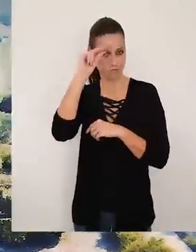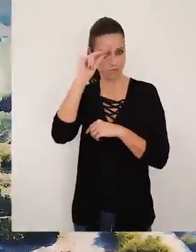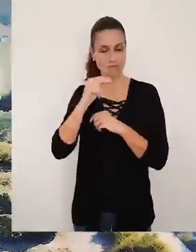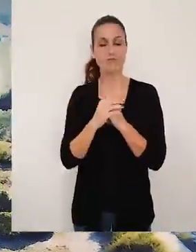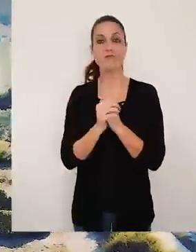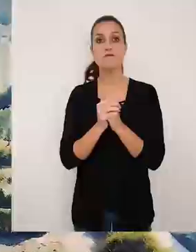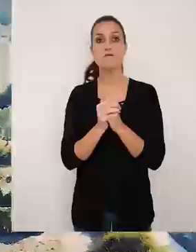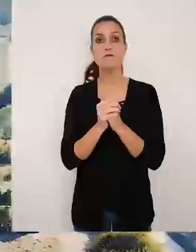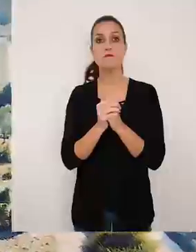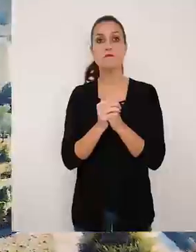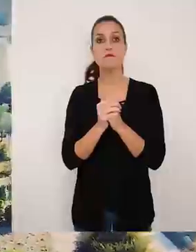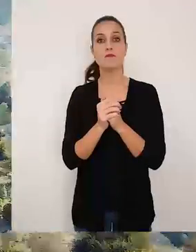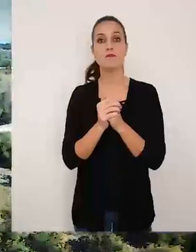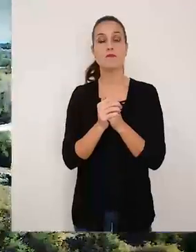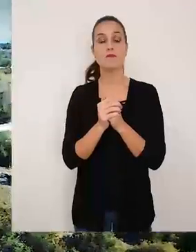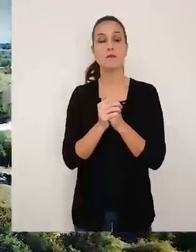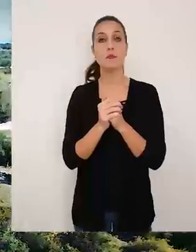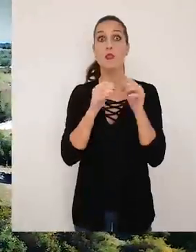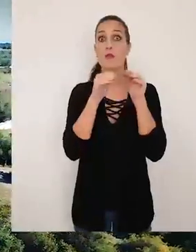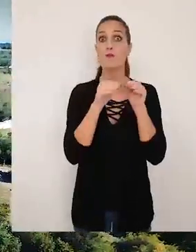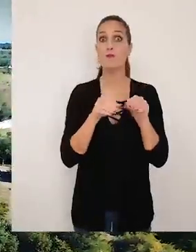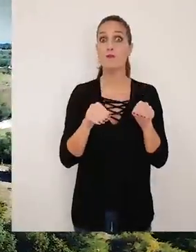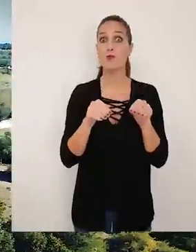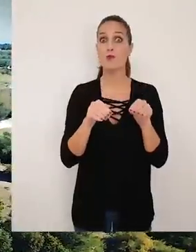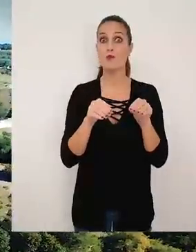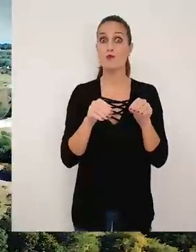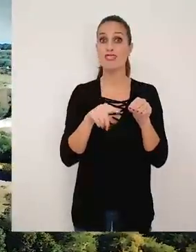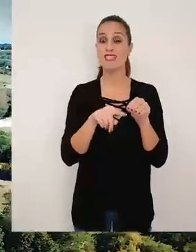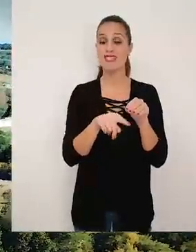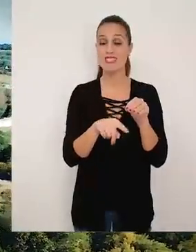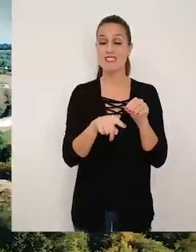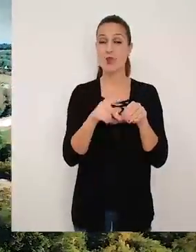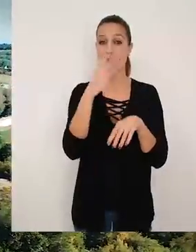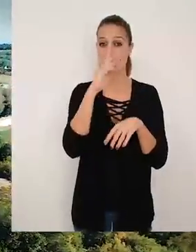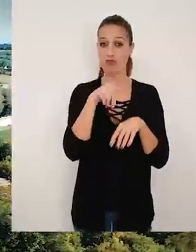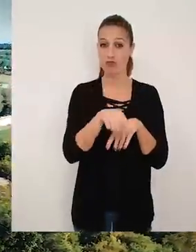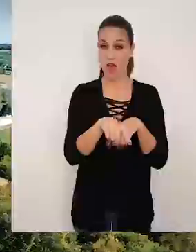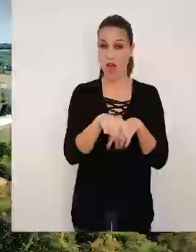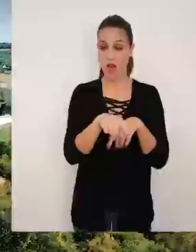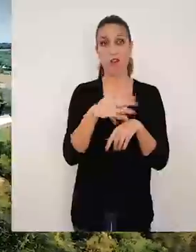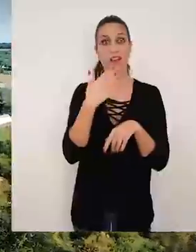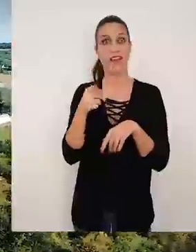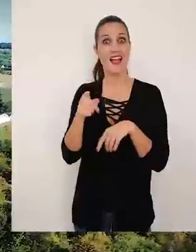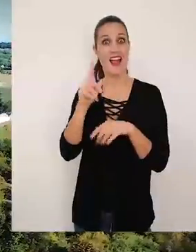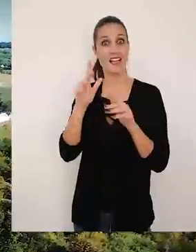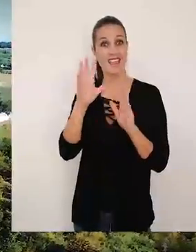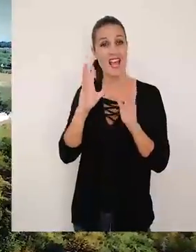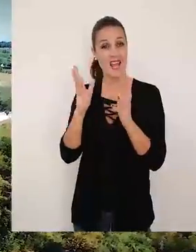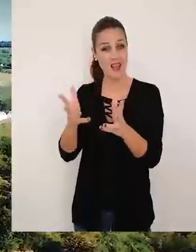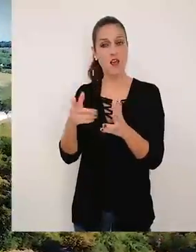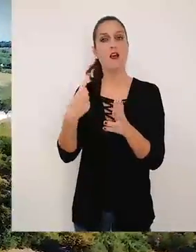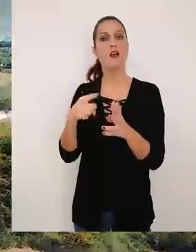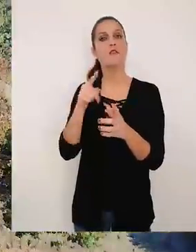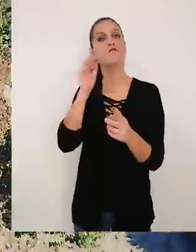Il sistema museale di Vaste e Poggiardo, grazie all'arboreto, si fa promotore nella provincia di Lecce di un'importante attività